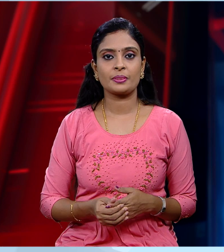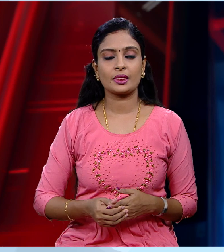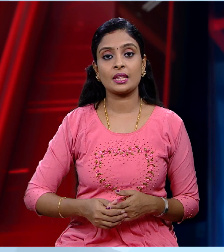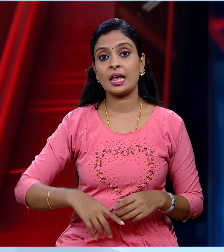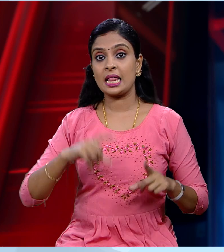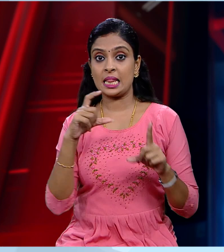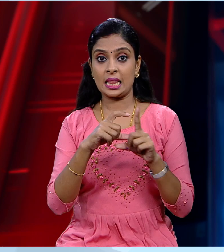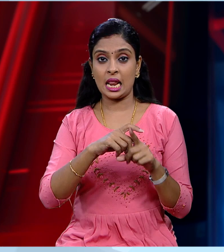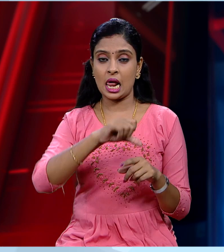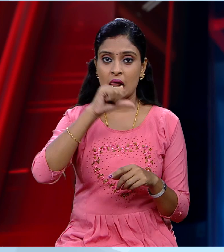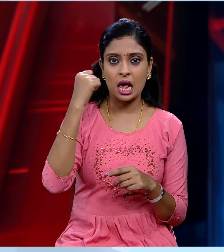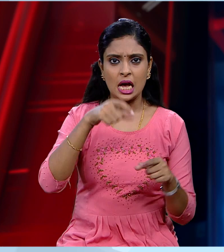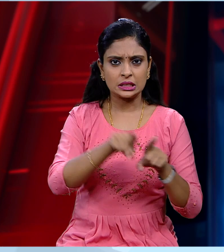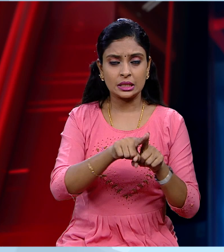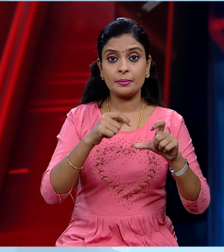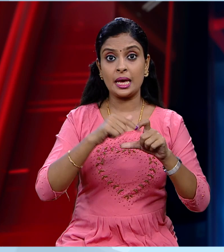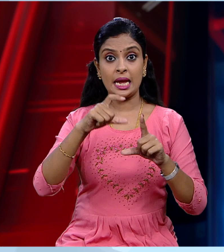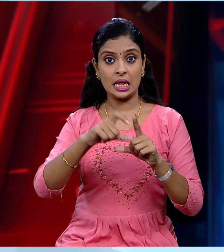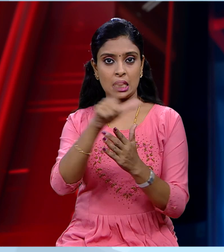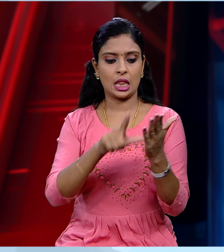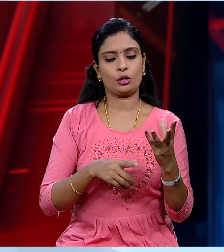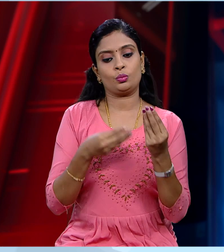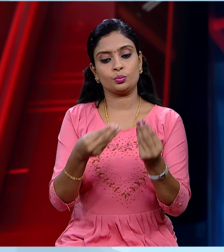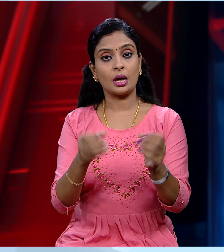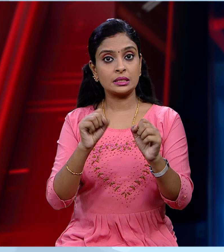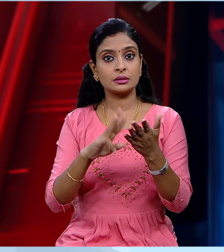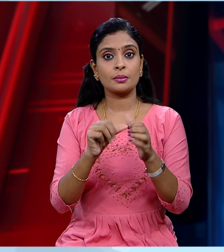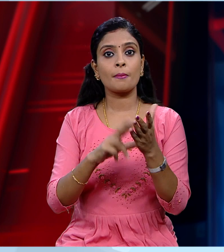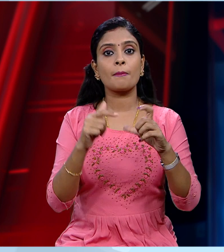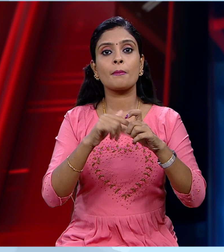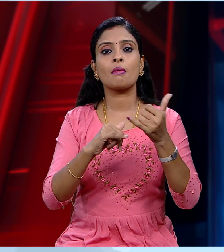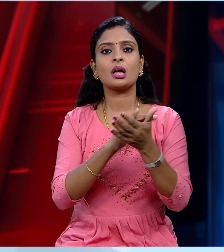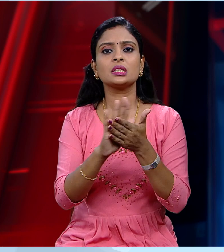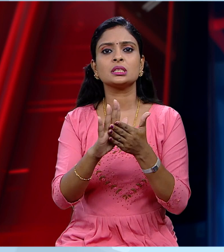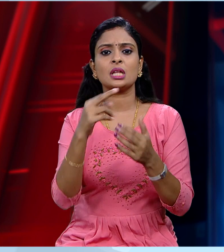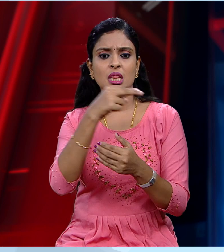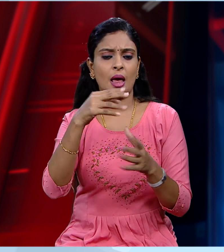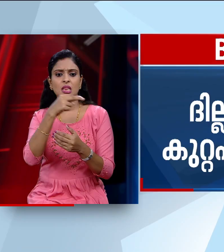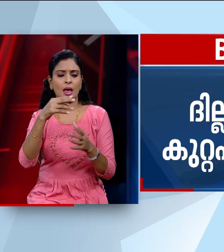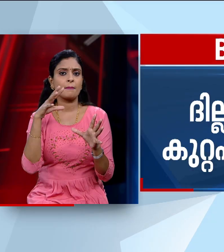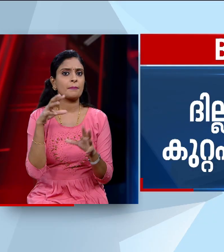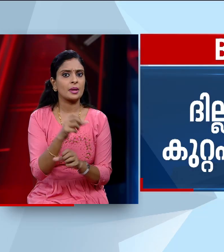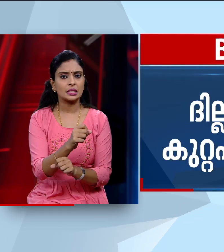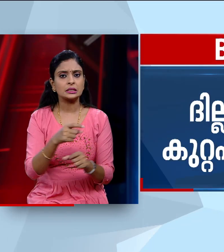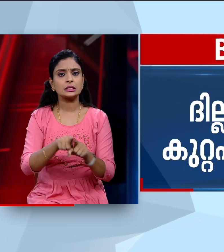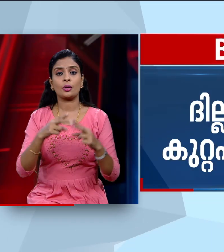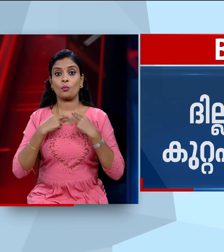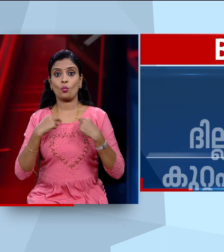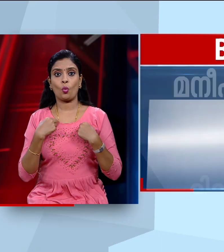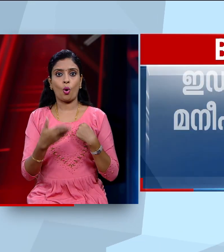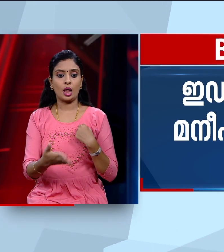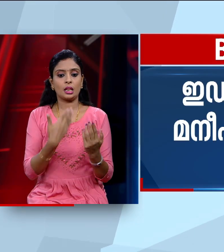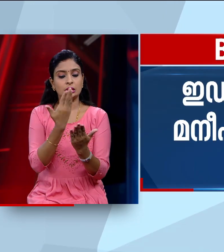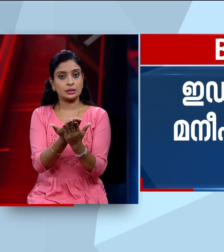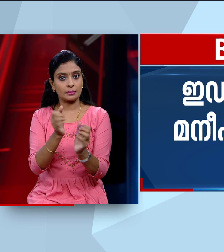ദില്ലി മദ്യനയ കേസിൽ ഇഡി കുറ്റപത്രം സമർപ്പിച്ചു. കുറ്റപത്രത്തിൽ മനീഷ് സിസോദിയുടെ പേരില്ല. ദില്ലി റോസ് അവന്യൂ കോടതിയിലാണ് കുറ്റപത്രം സമർപ്പിച്ചത്. ദില്ലിയിൽ